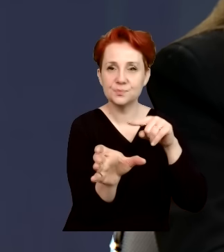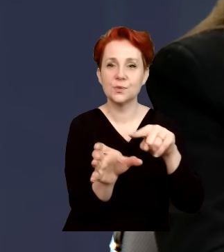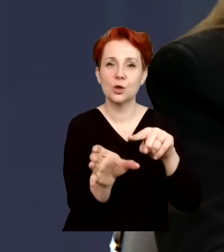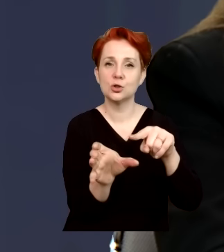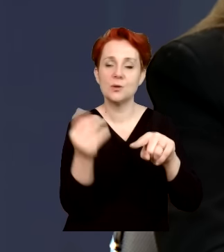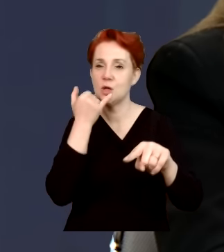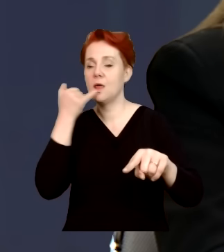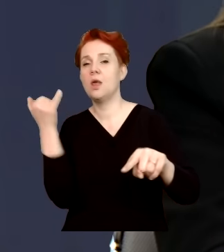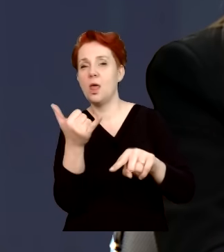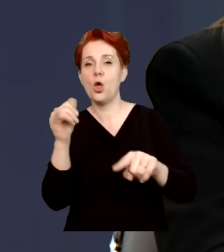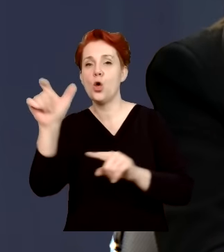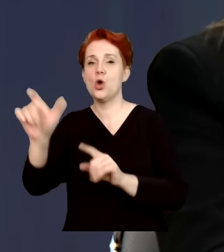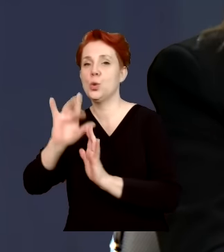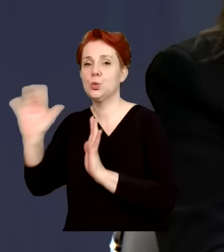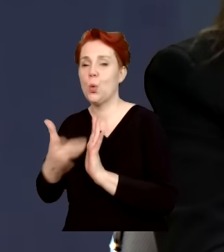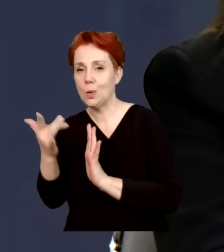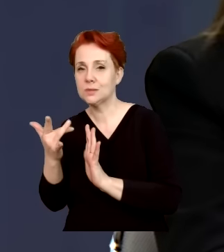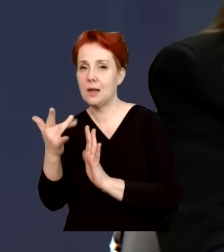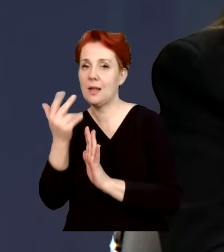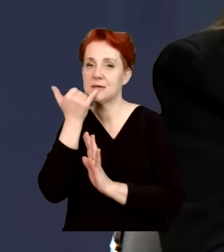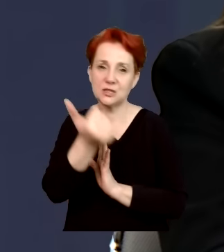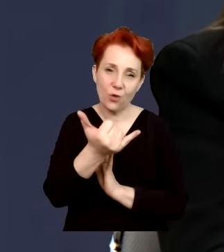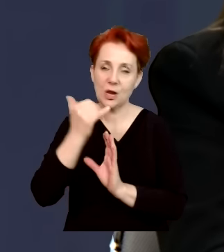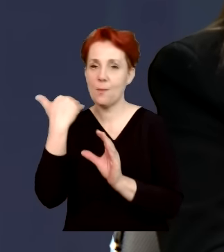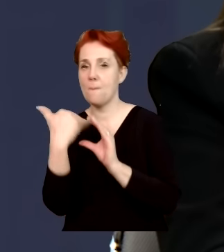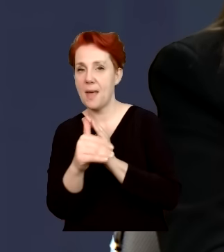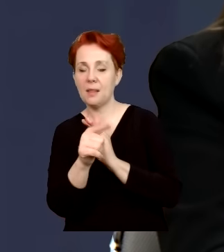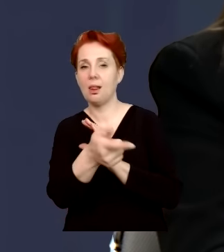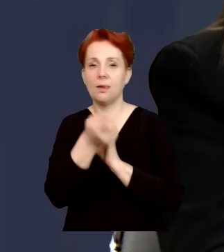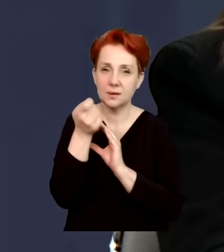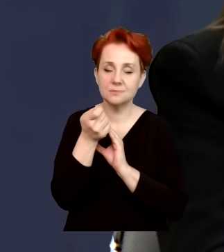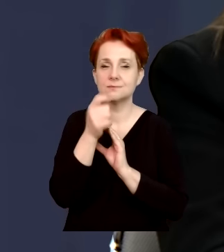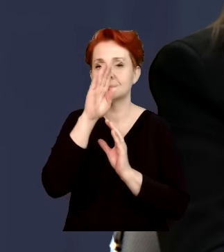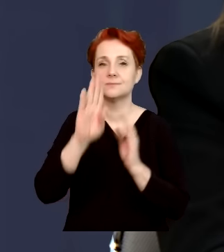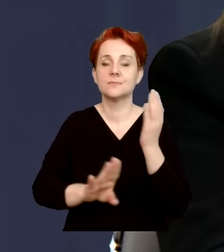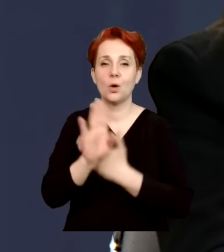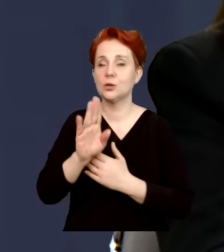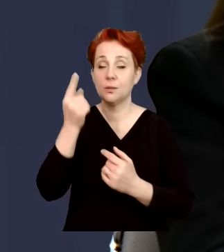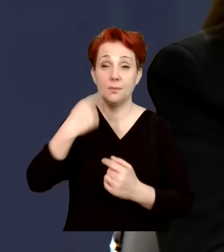Tuska, ponieważ zaraz albo się okaże... Maila. No, zaraz się okaże, że będzie właśnie obudzimy się